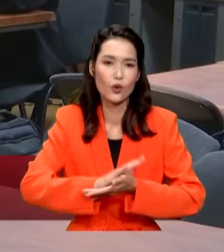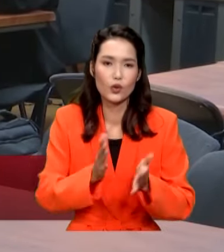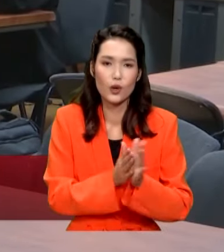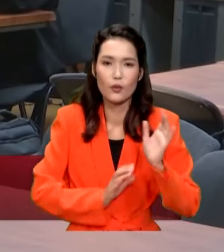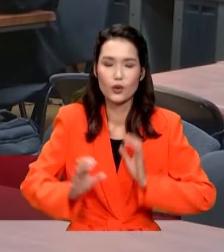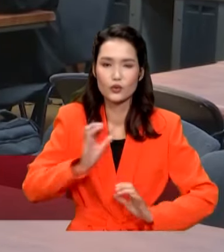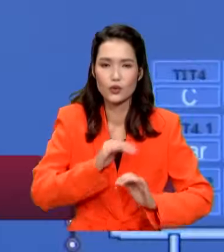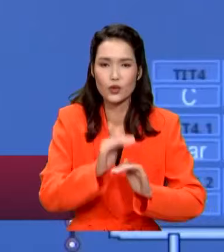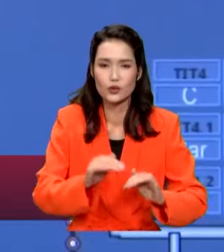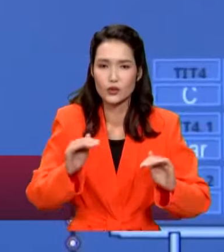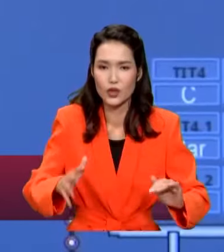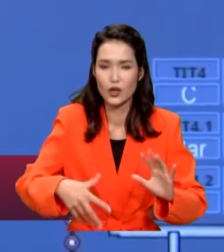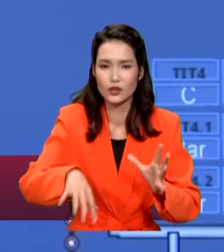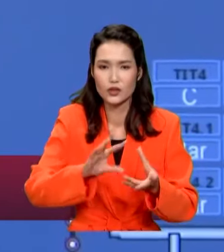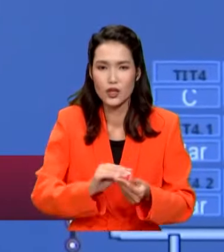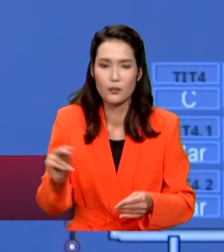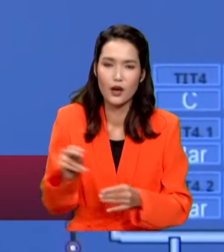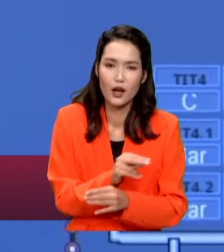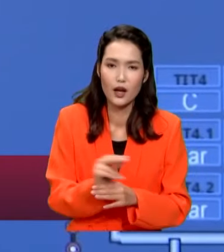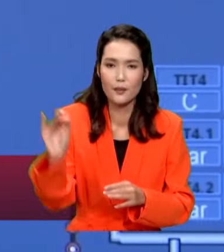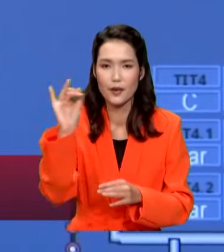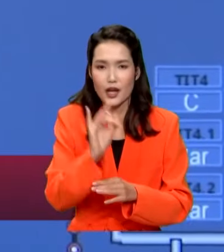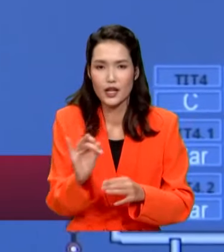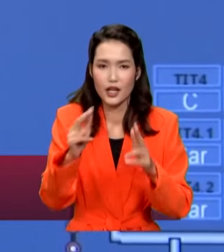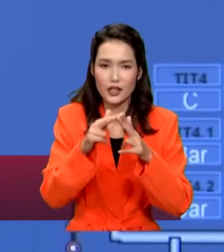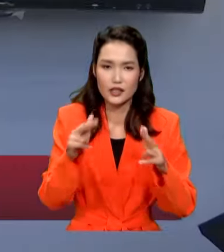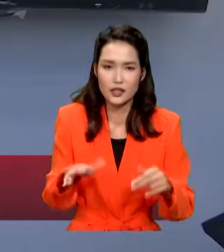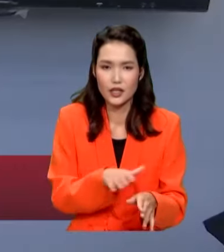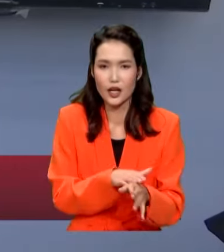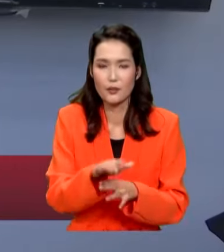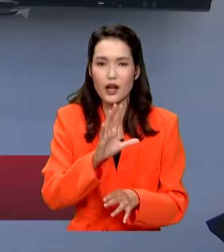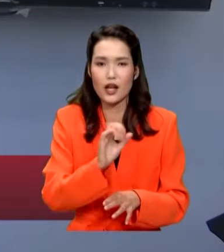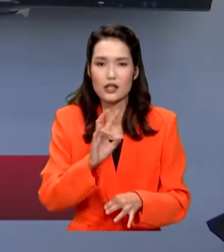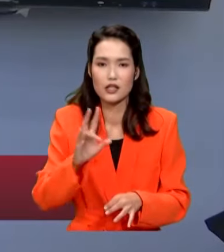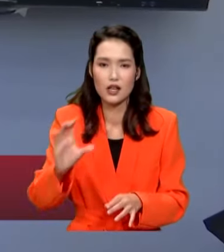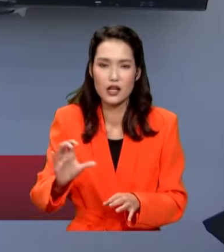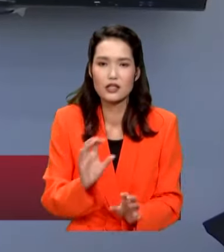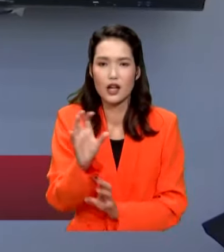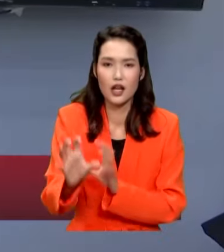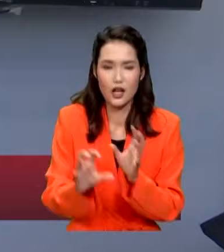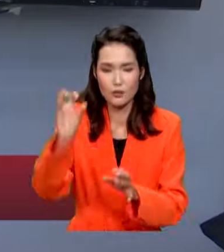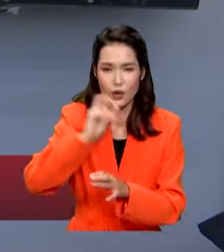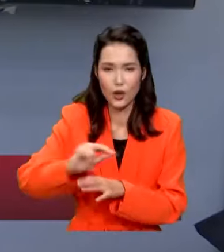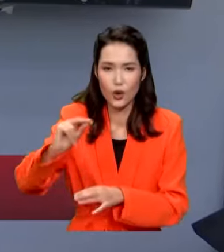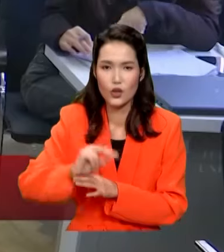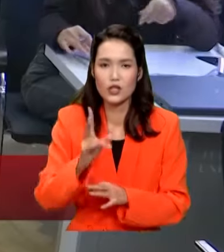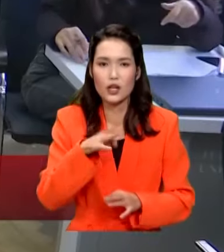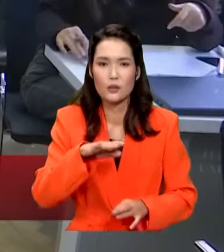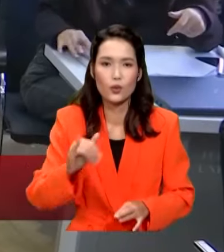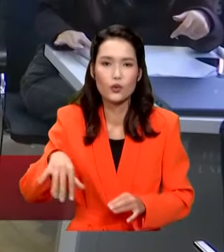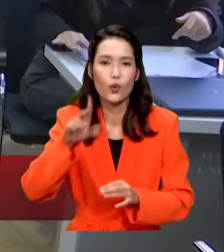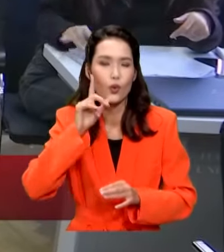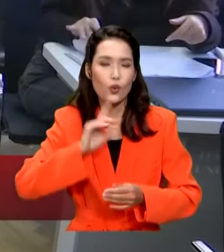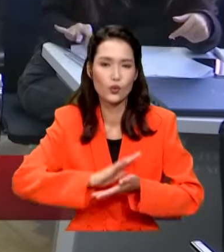Но помимо модернизации и ремонта исторического здания, фонд ННИФ обеспечил обучающихся в КБТУ всеми